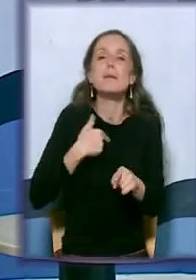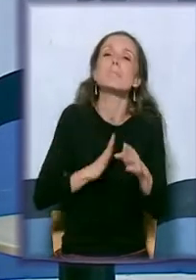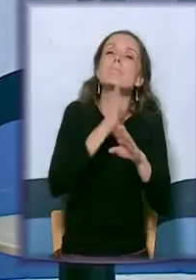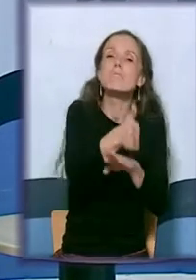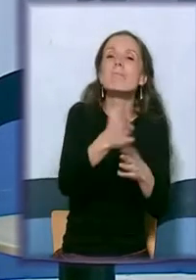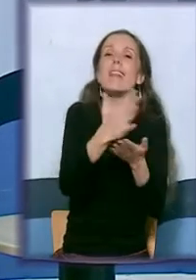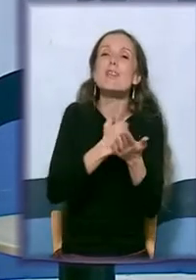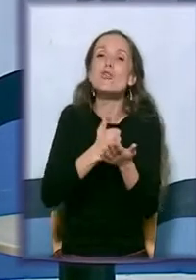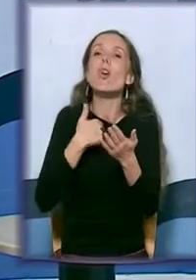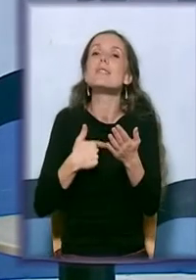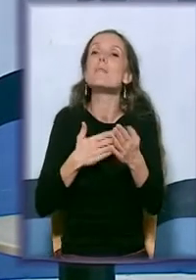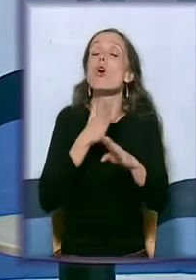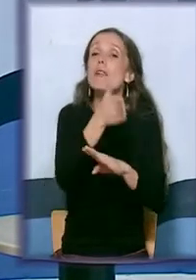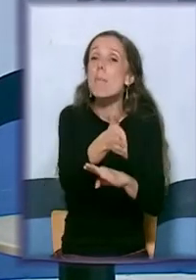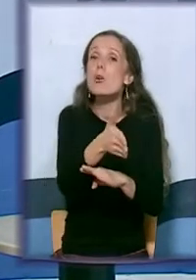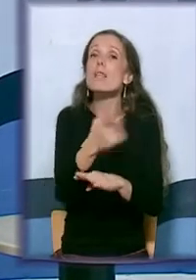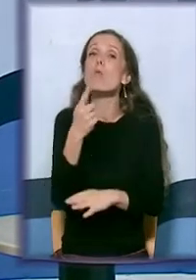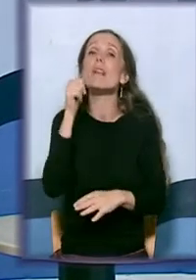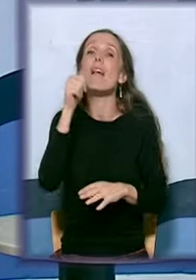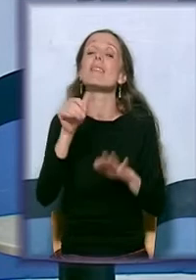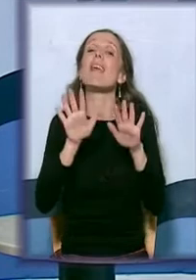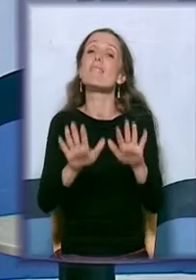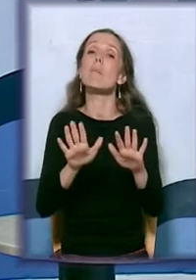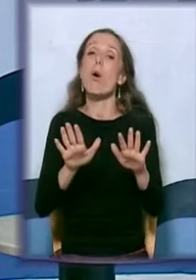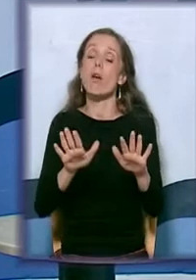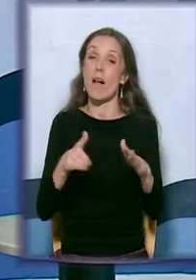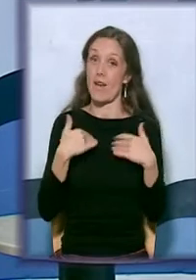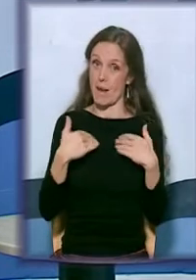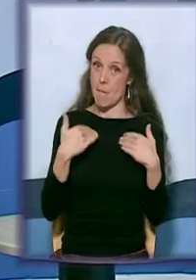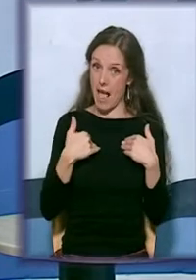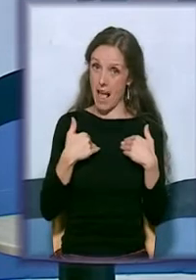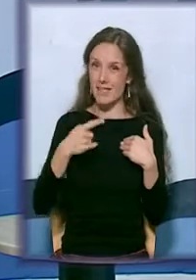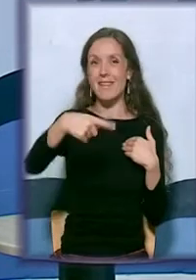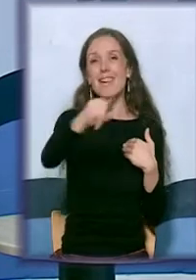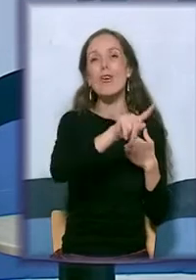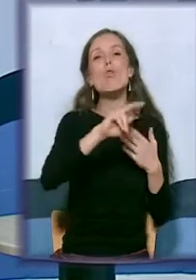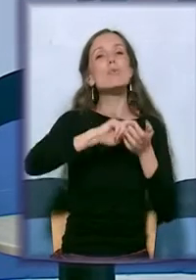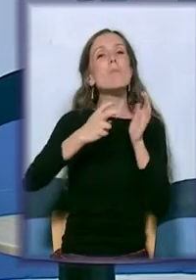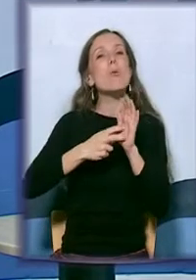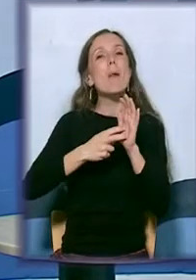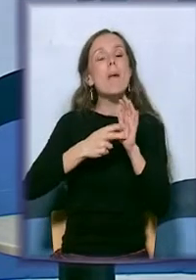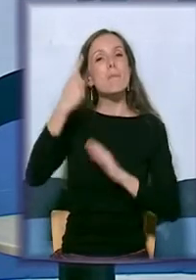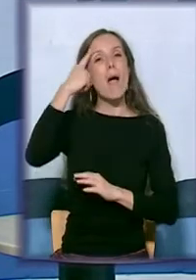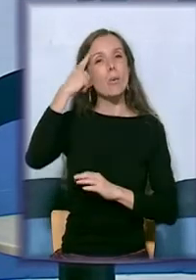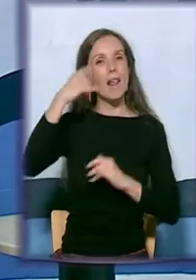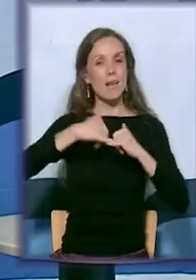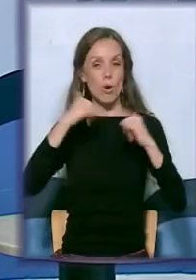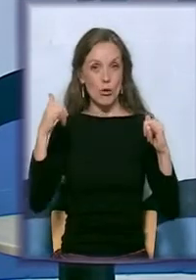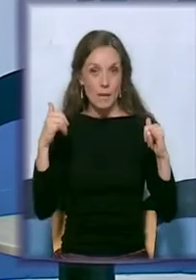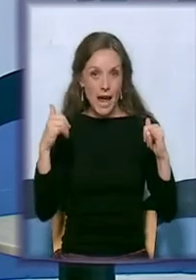jedan dnevni boravak mladih koji su sa problemima u intelektualnom razvoju i način na koji